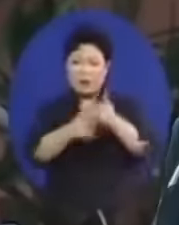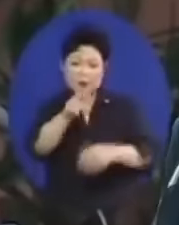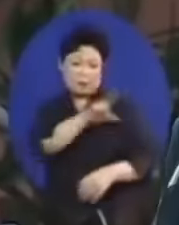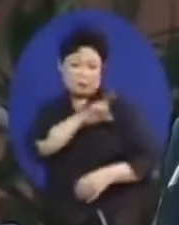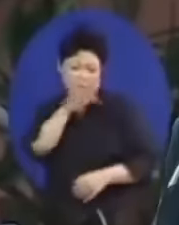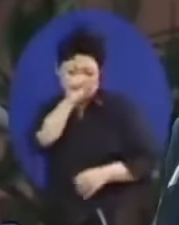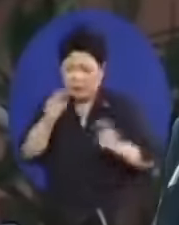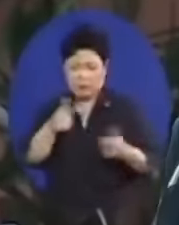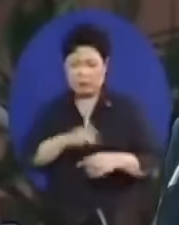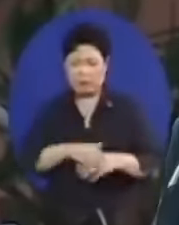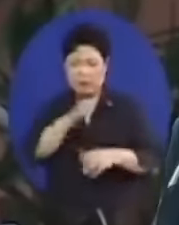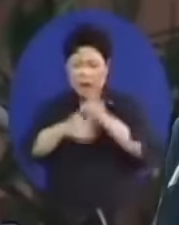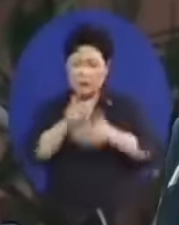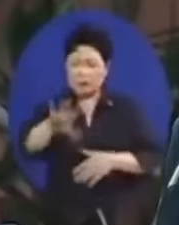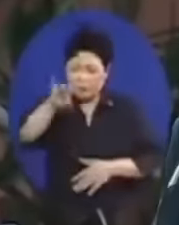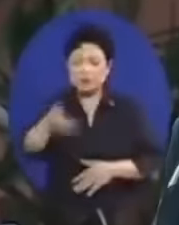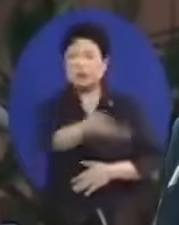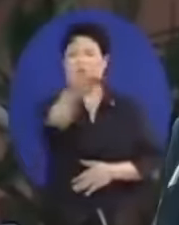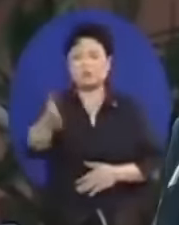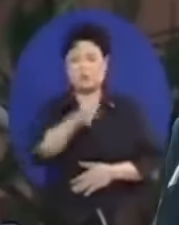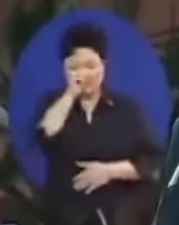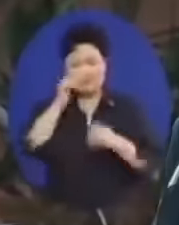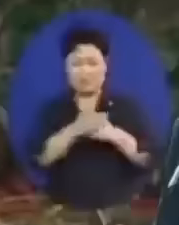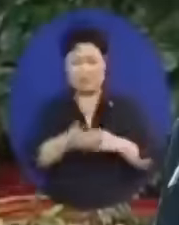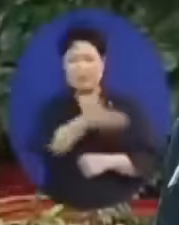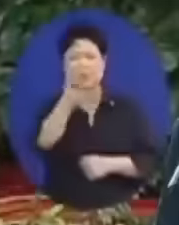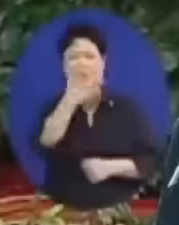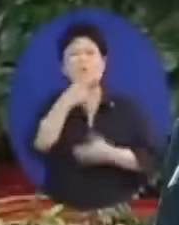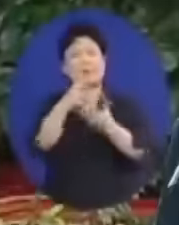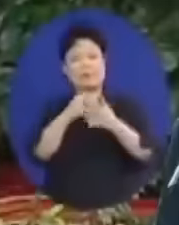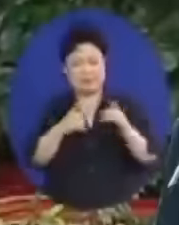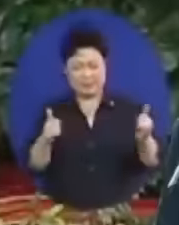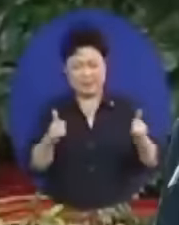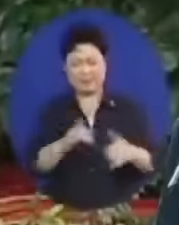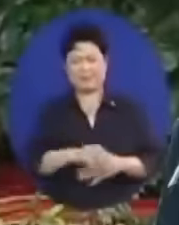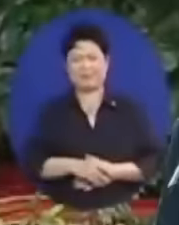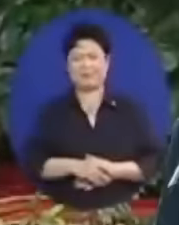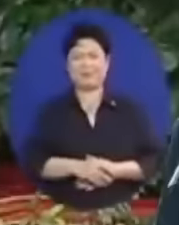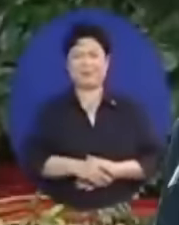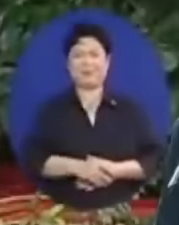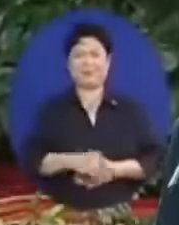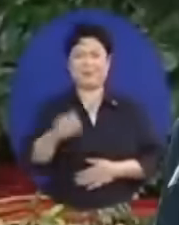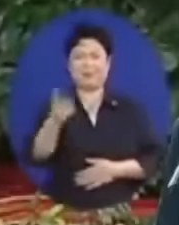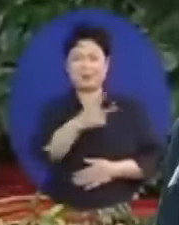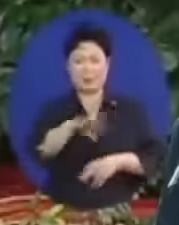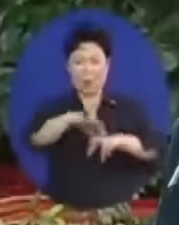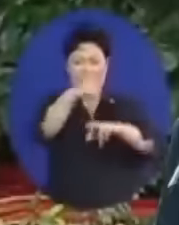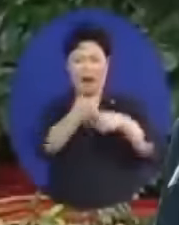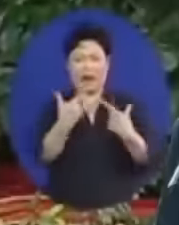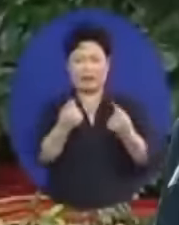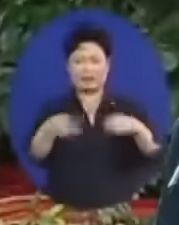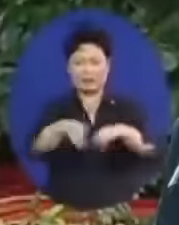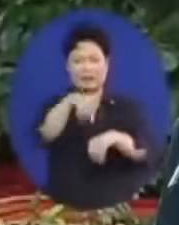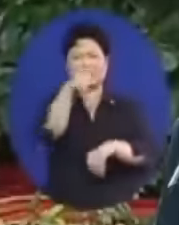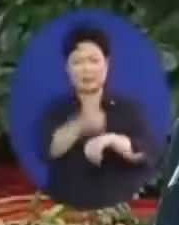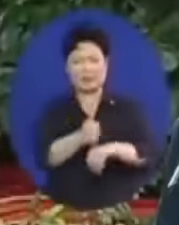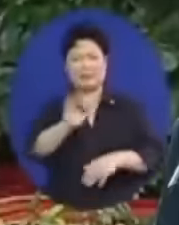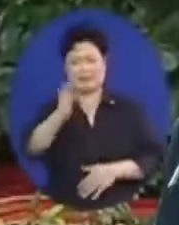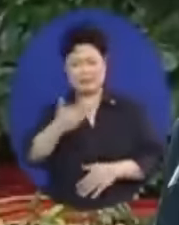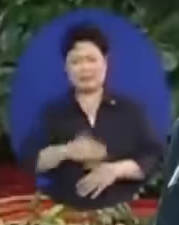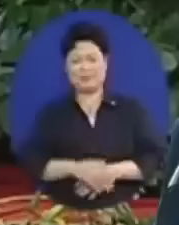여러분을 좋아하셨습니다. 그러니 우리 얼마나 복받은 사람입니까? 그리고 왕같은 제사장이 되었다고 하는